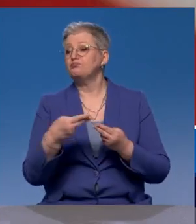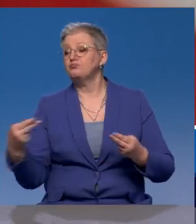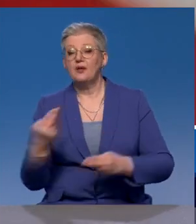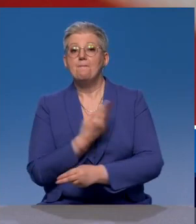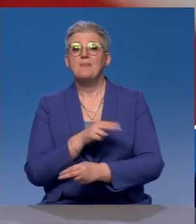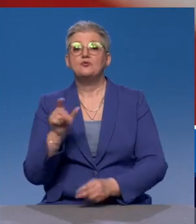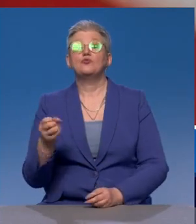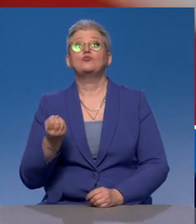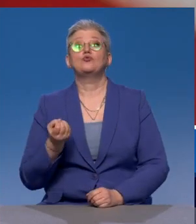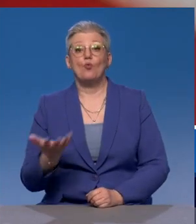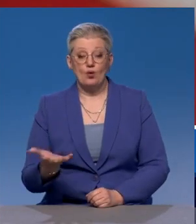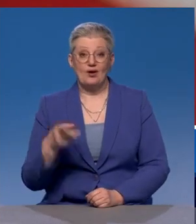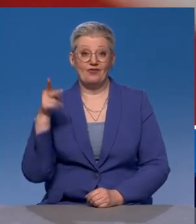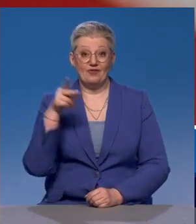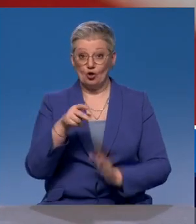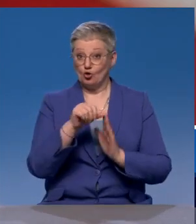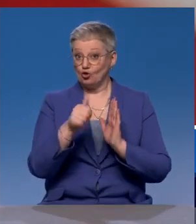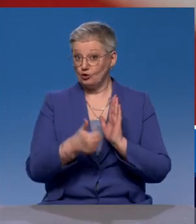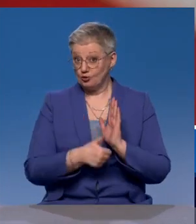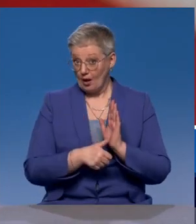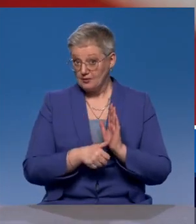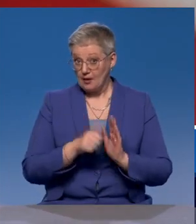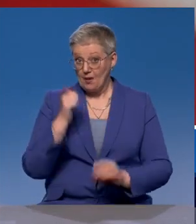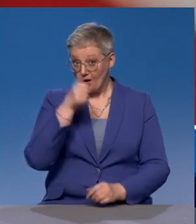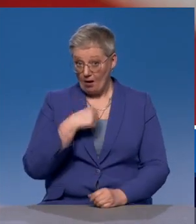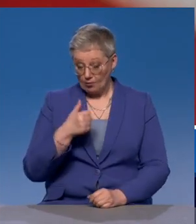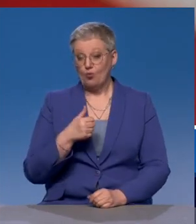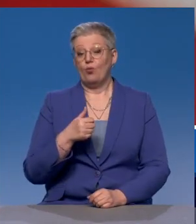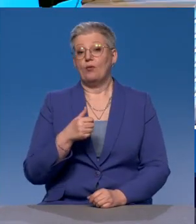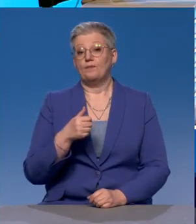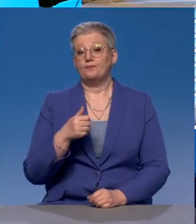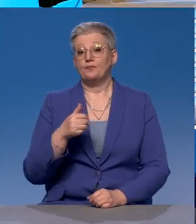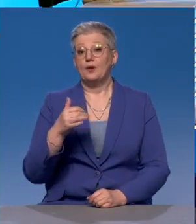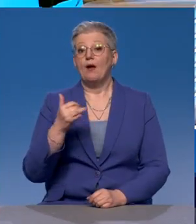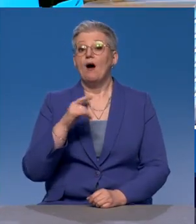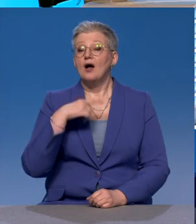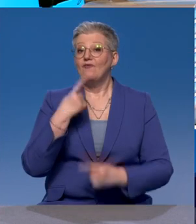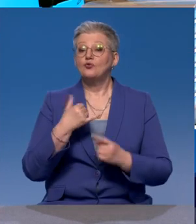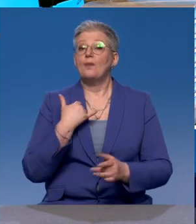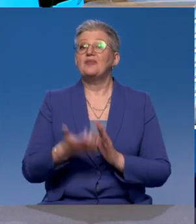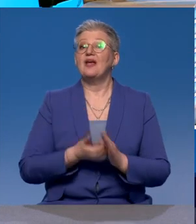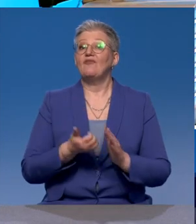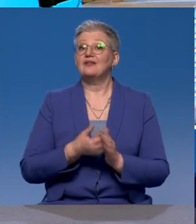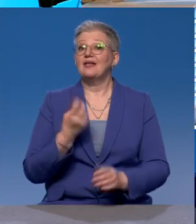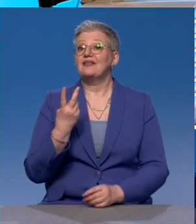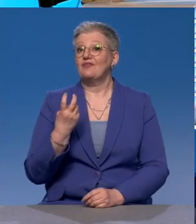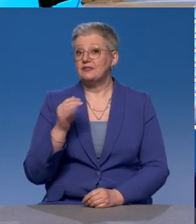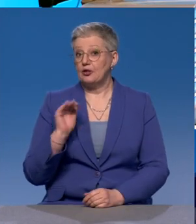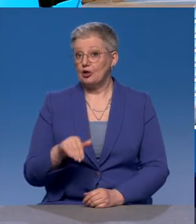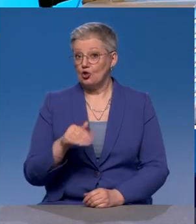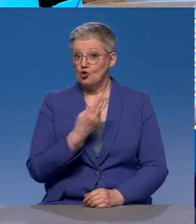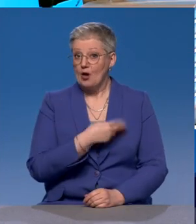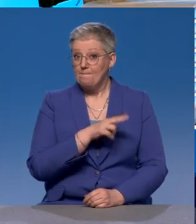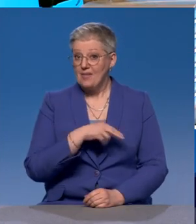И вот у нас в 2016 году один из вице-премьеров тогдашних по социальным вопросам говорил, что нам не хватает 200 тысяч медсестер. А